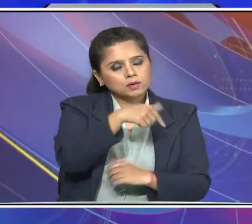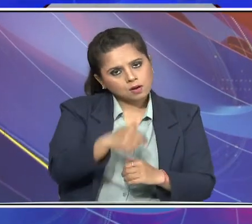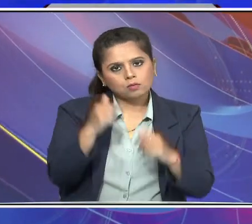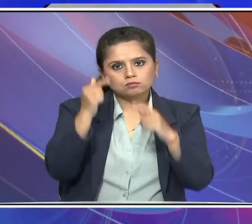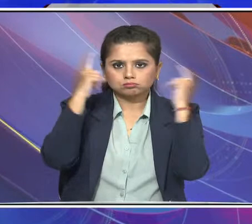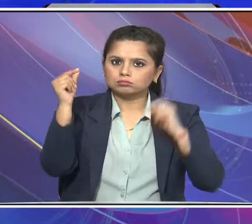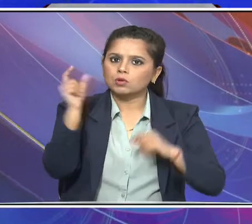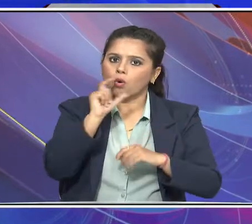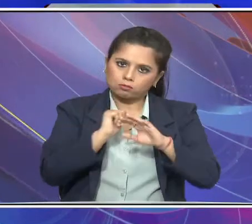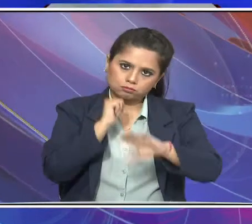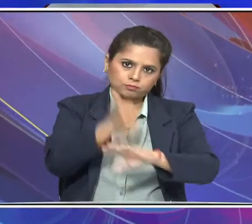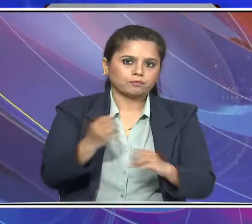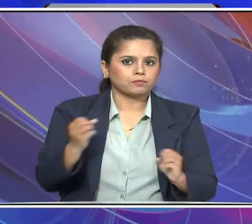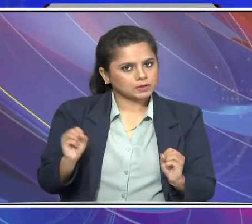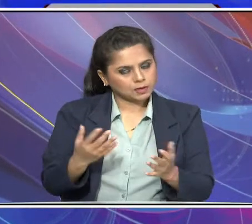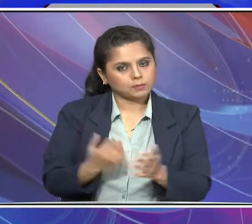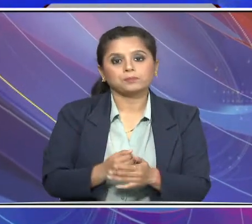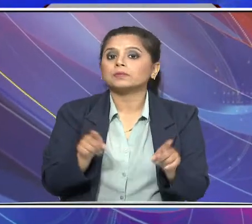वैसे